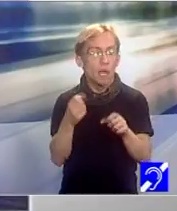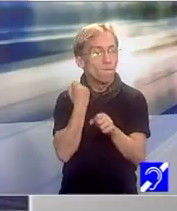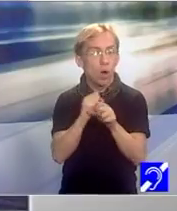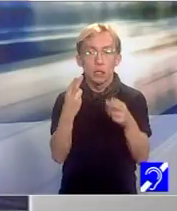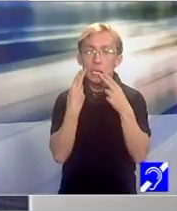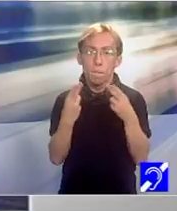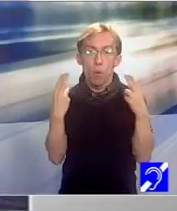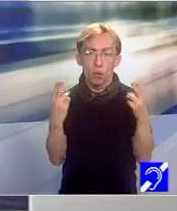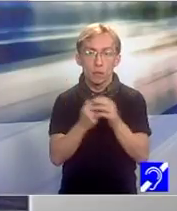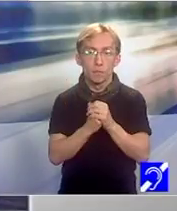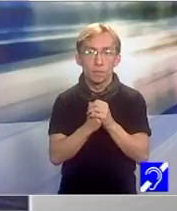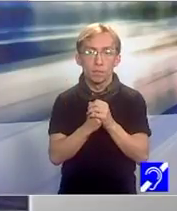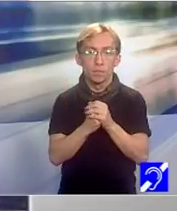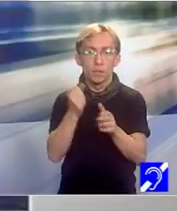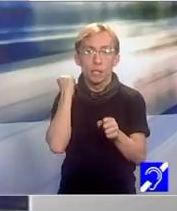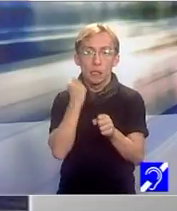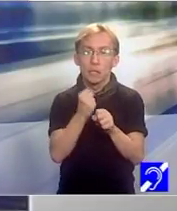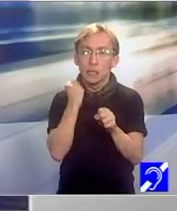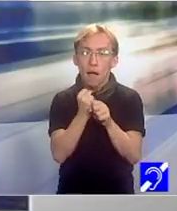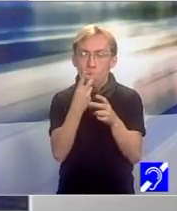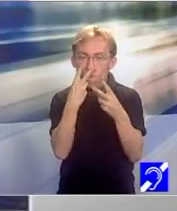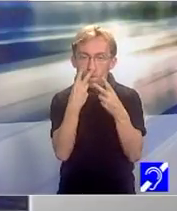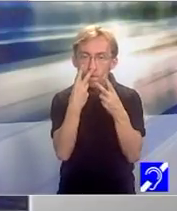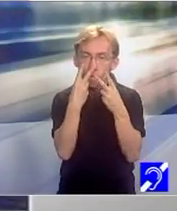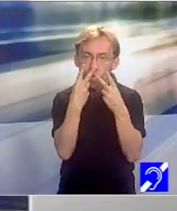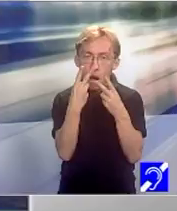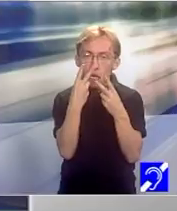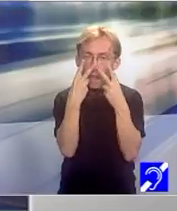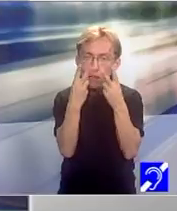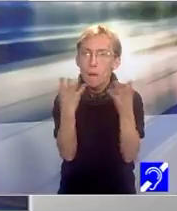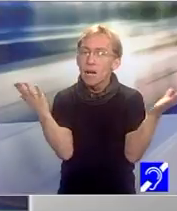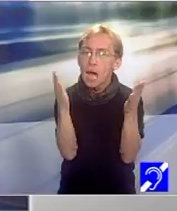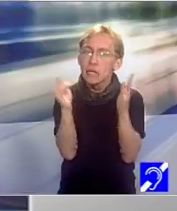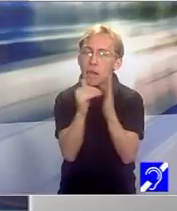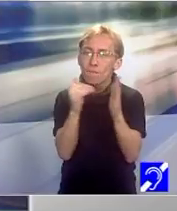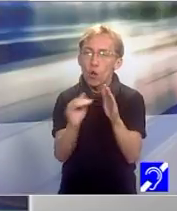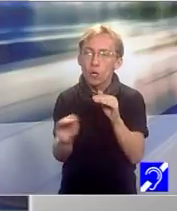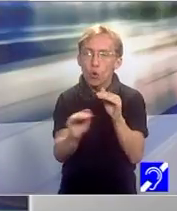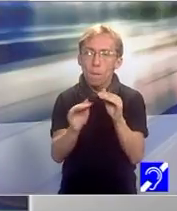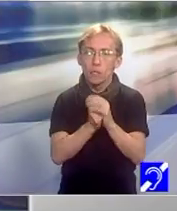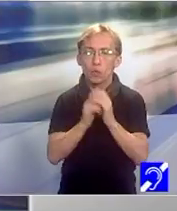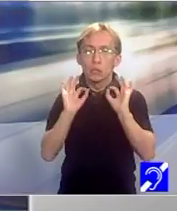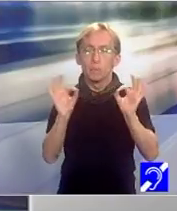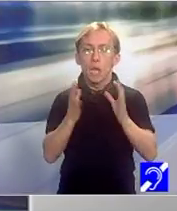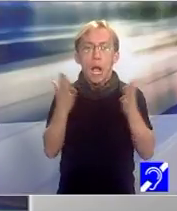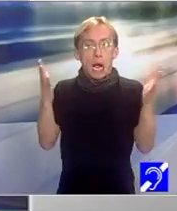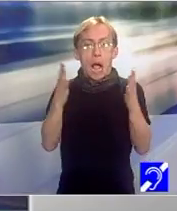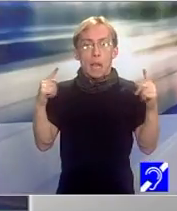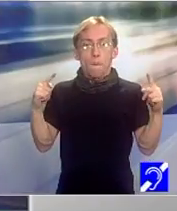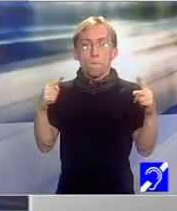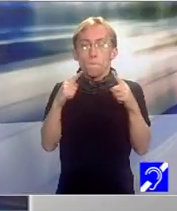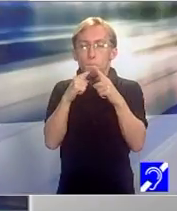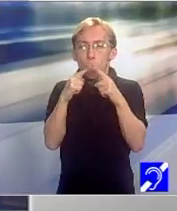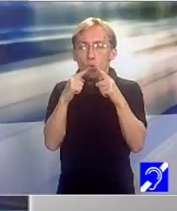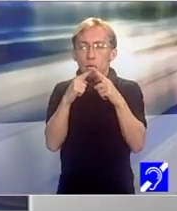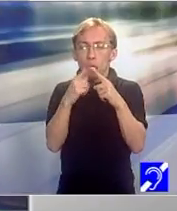important, să se poată centra pe nevoile copilului și să vadă exact care e potențialul lui de dezvoltare și să se